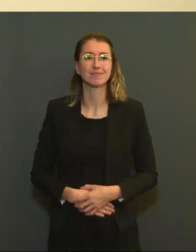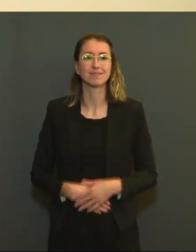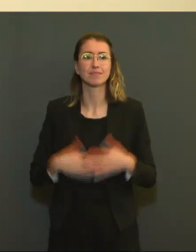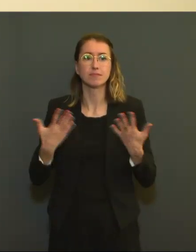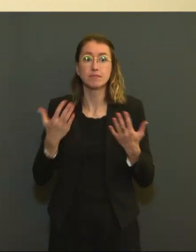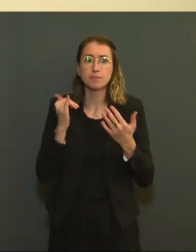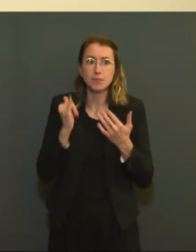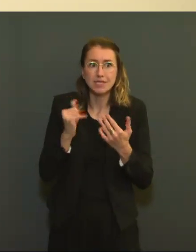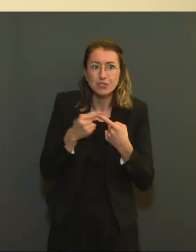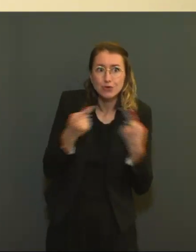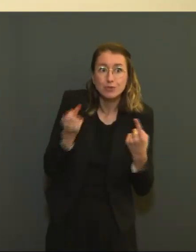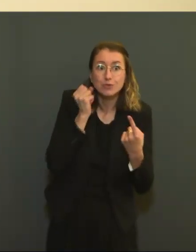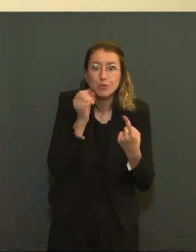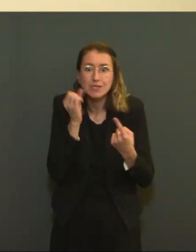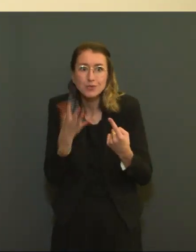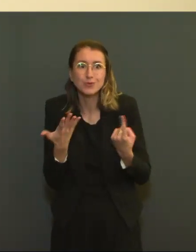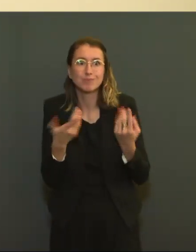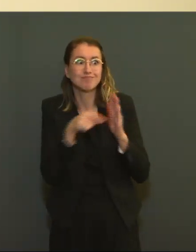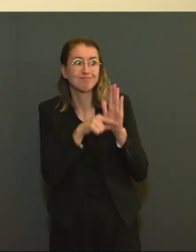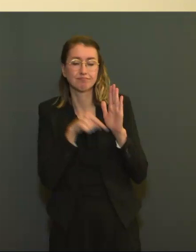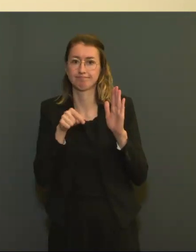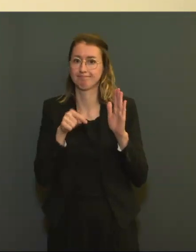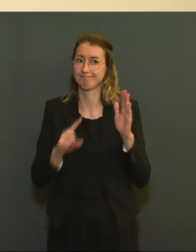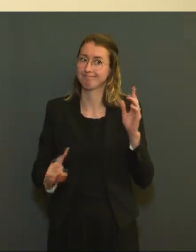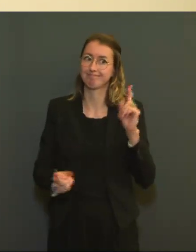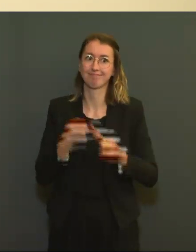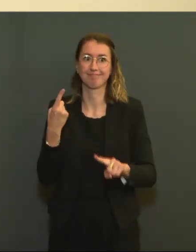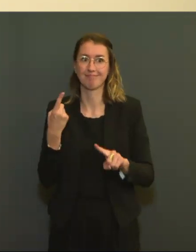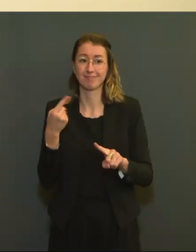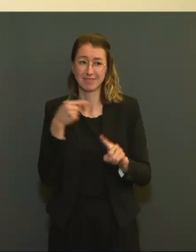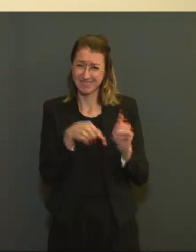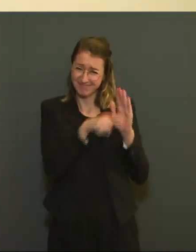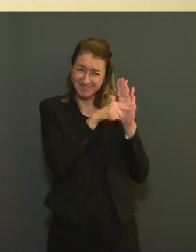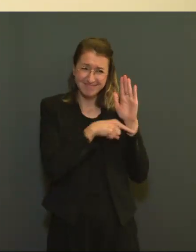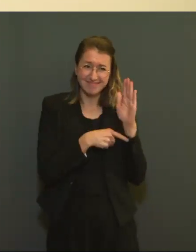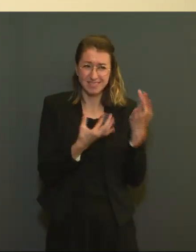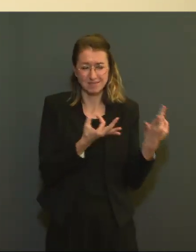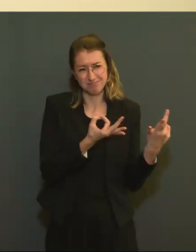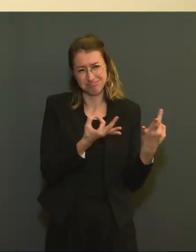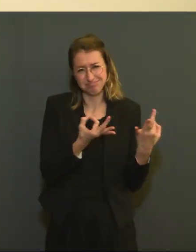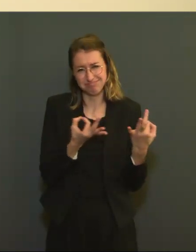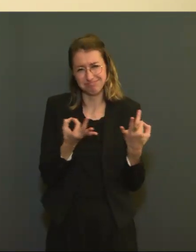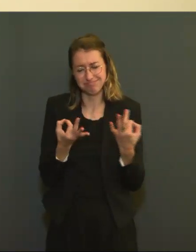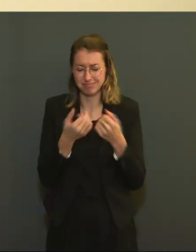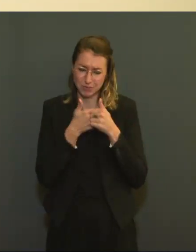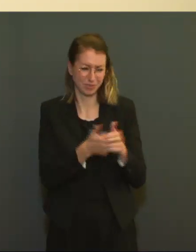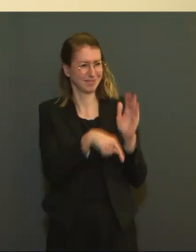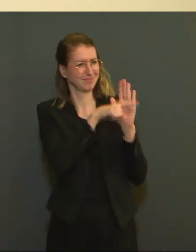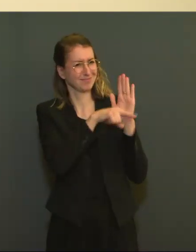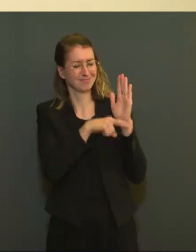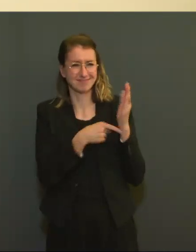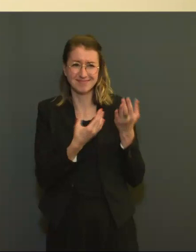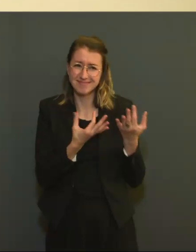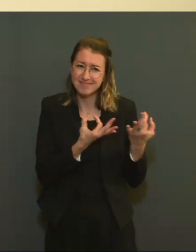vie quotidienne, dans ce respect constant, et que nous soyons convaincus que ce respect constant soit important, des petites